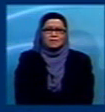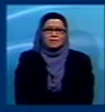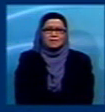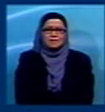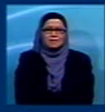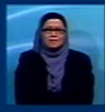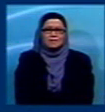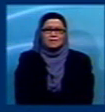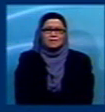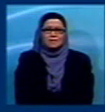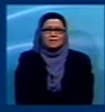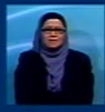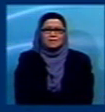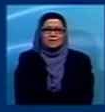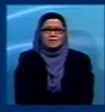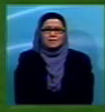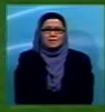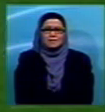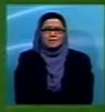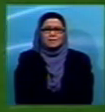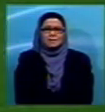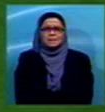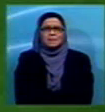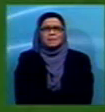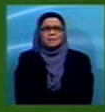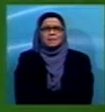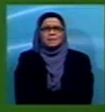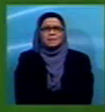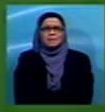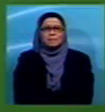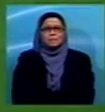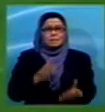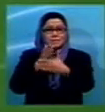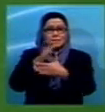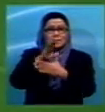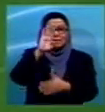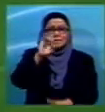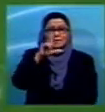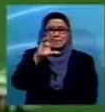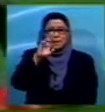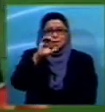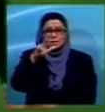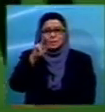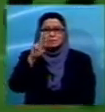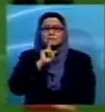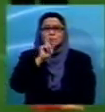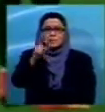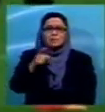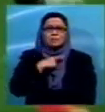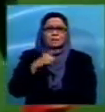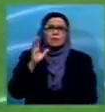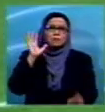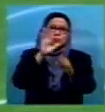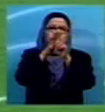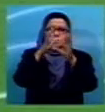jogadores, comissão e de todos os brasileiros que é o título. Nama penyerang Barcelona itu kini dipuja peminat dan gambarnya ditampal seluruh bandar